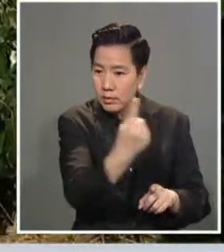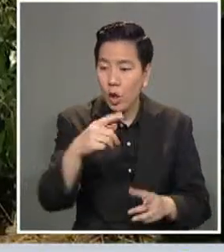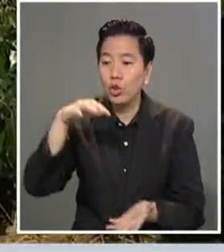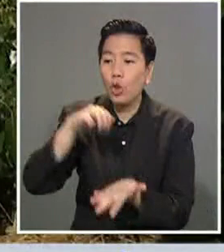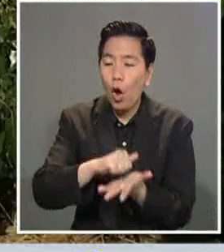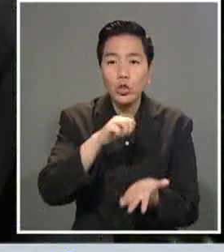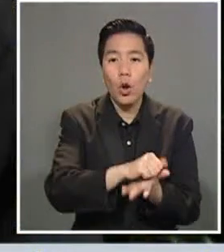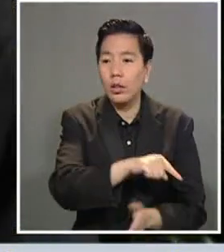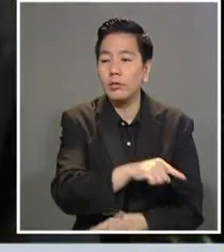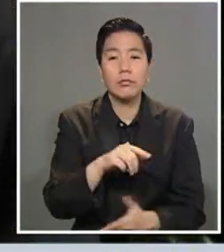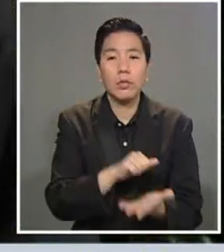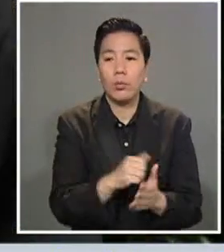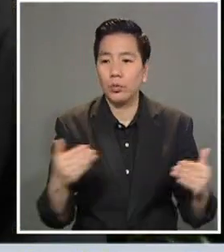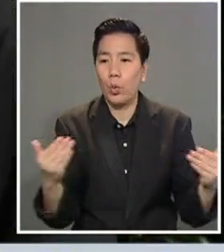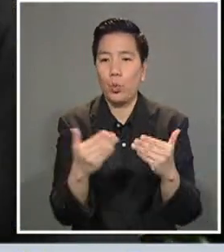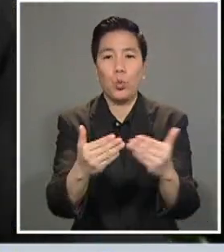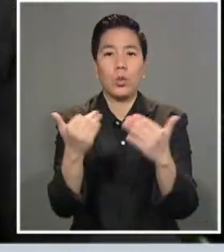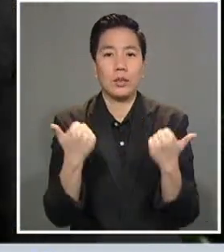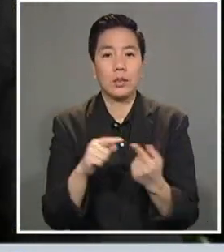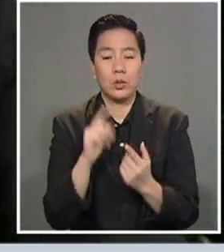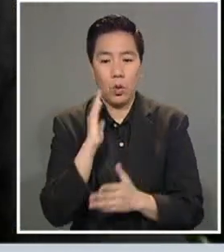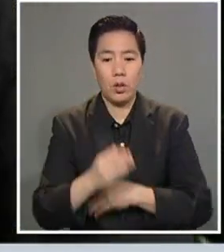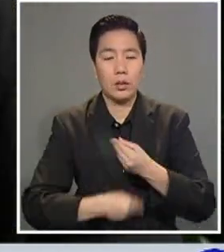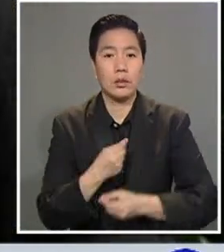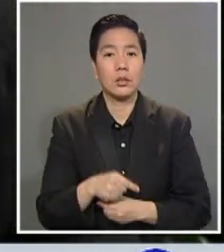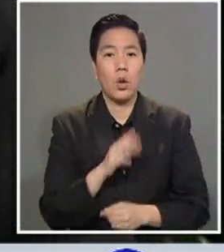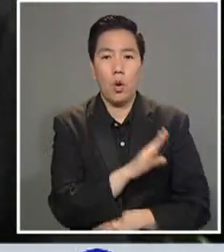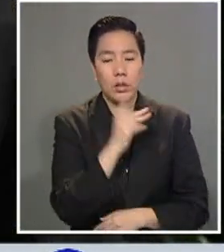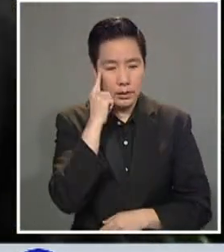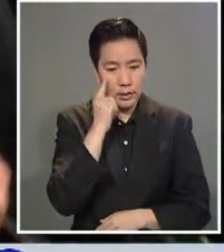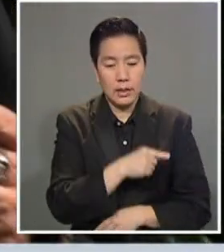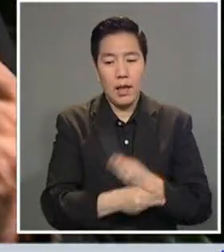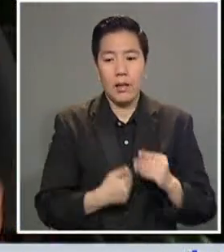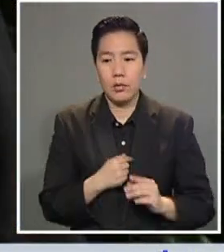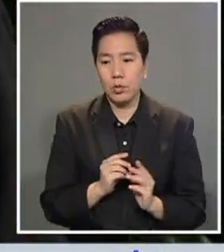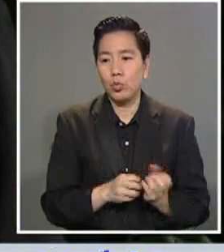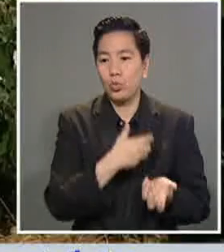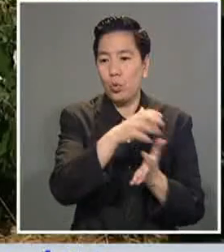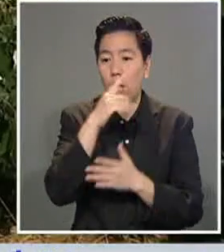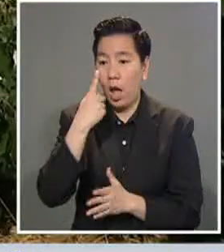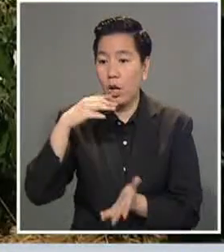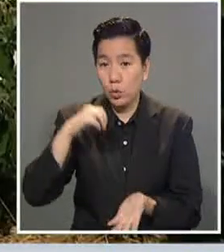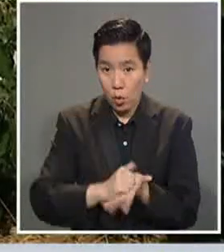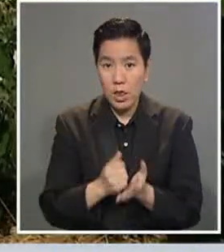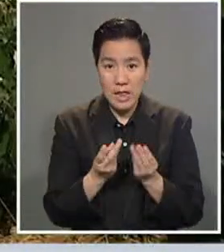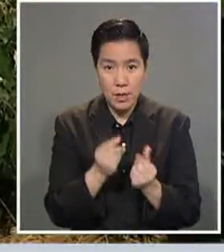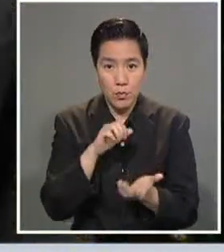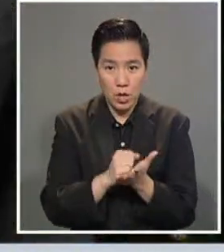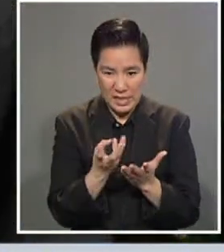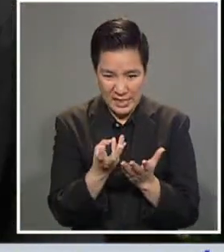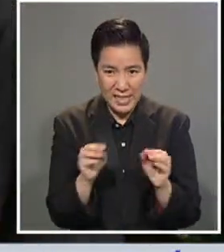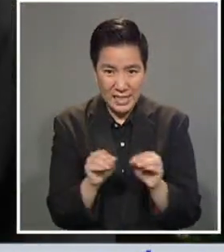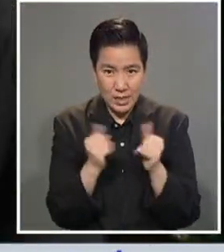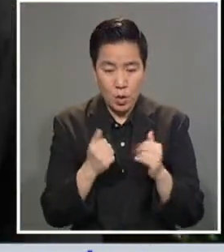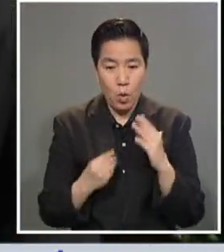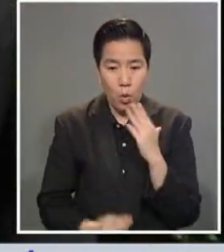คนละต้นหน่วยงานละต้นซึ่งตรงนี้นะครับตลาดเป็นของเราแล้วเพราะนั้นใครจะจองต้องรีบจองซึ่งเดี๋ยวเราจะเ